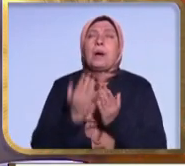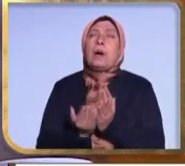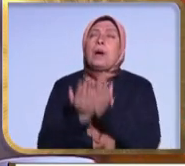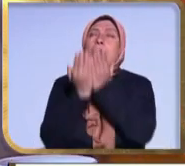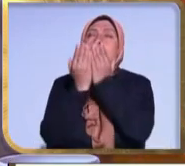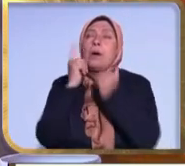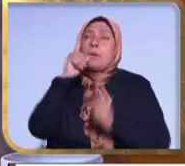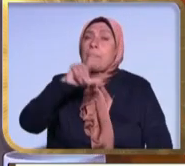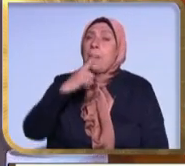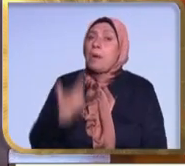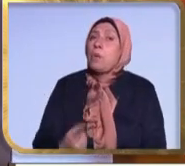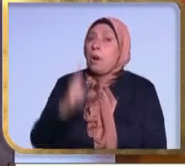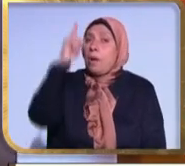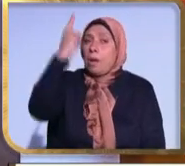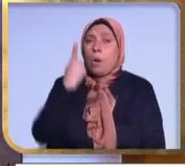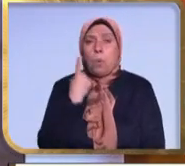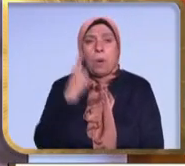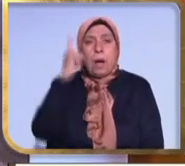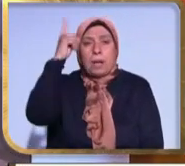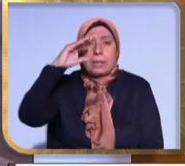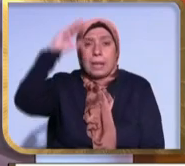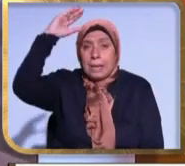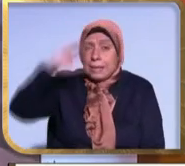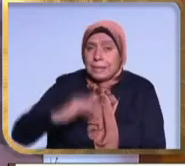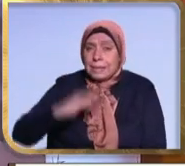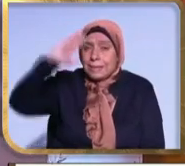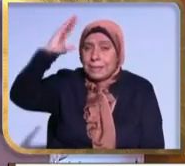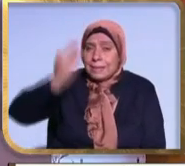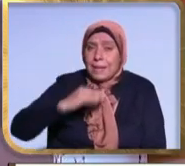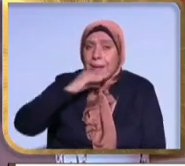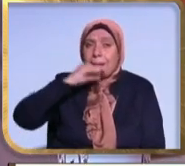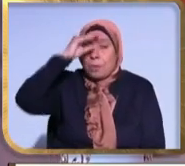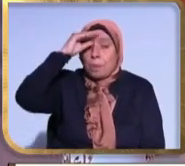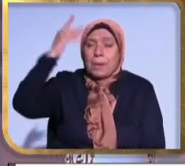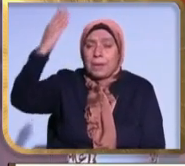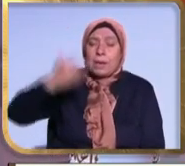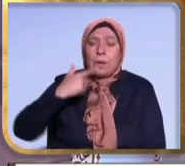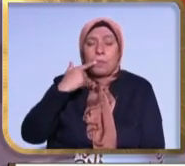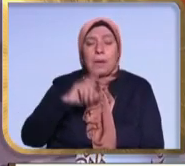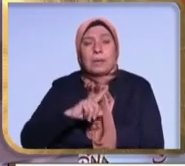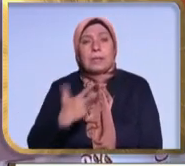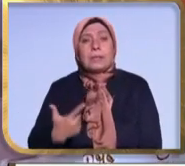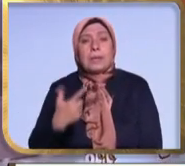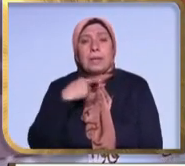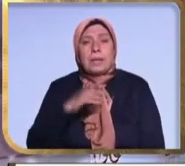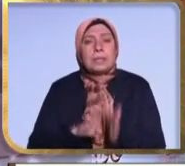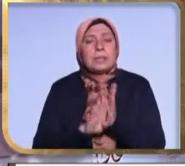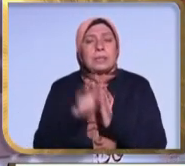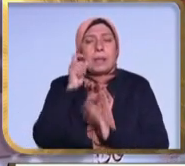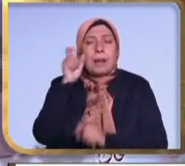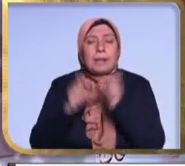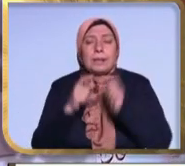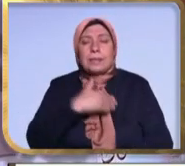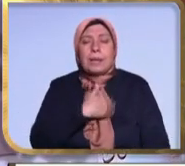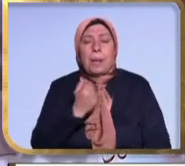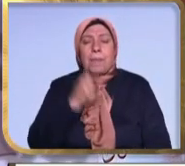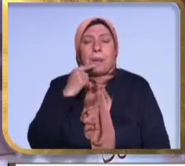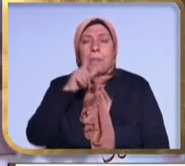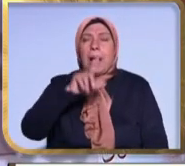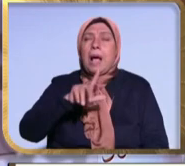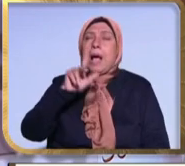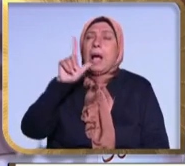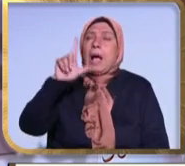إن وليي الله الذي نزل الكتاب وهو يتولى الصالحين. حسبي الله لا إله إلا هو